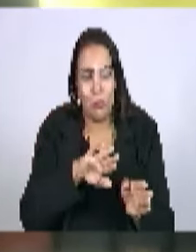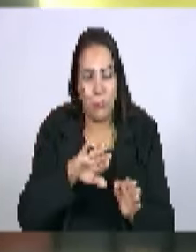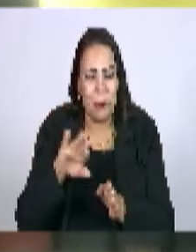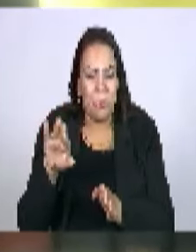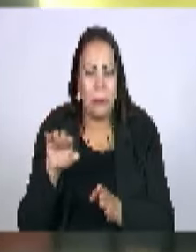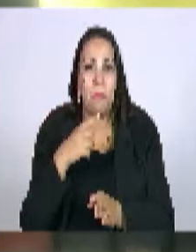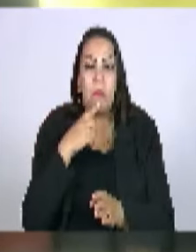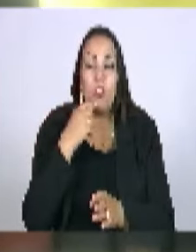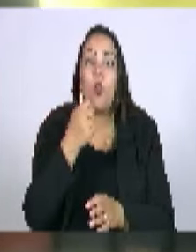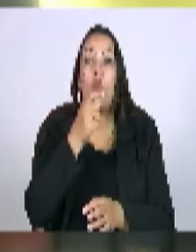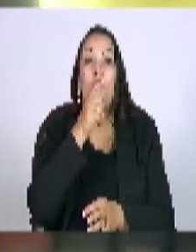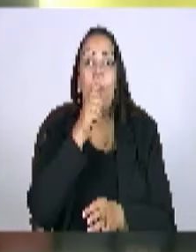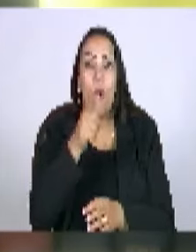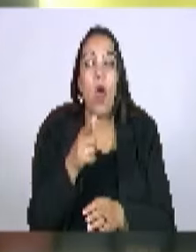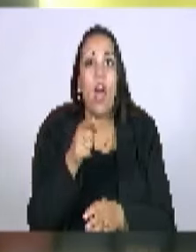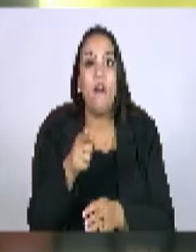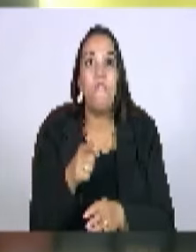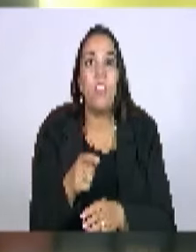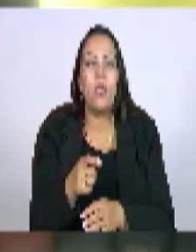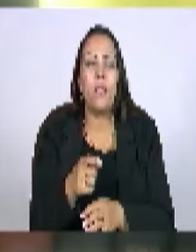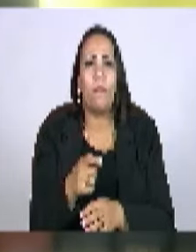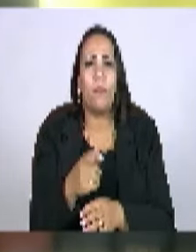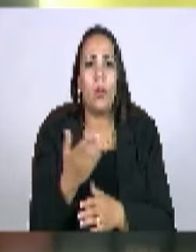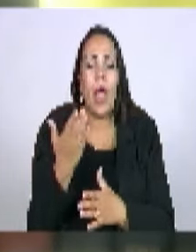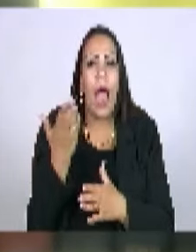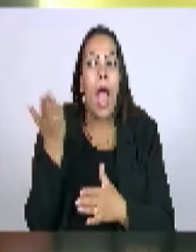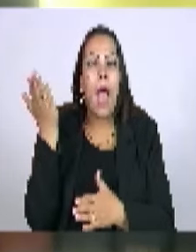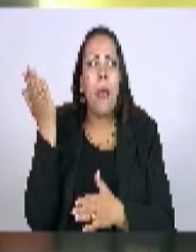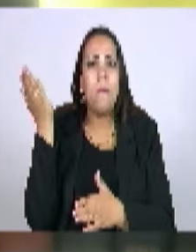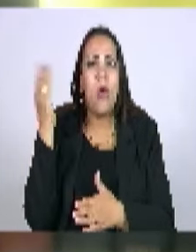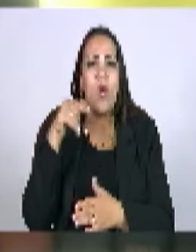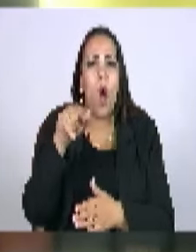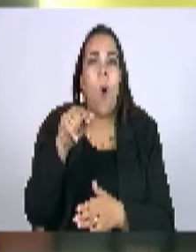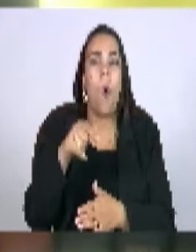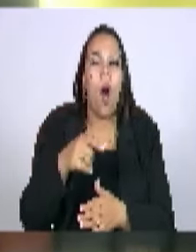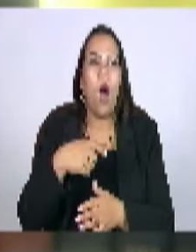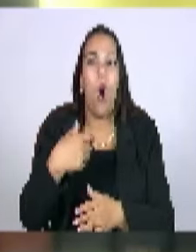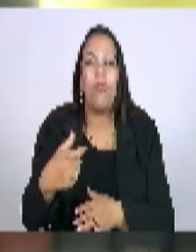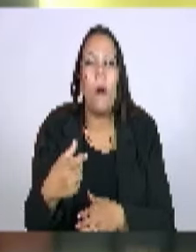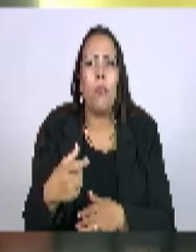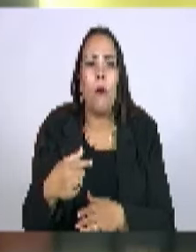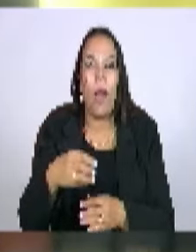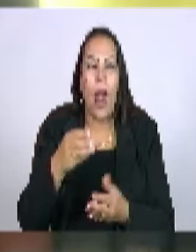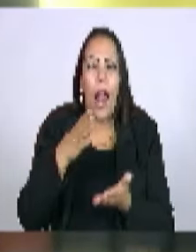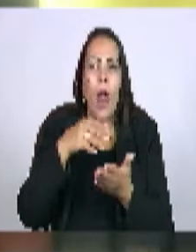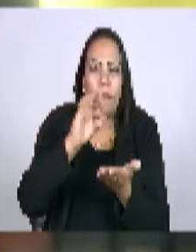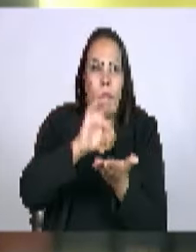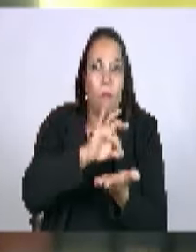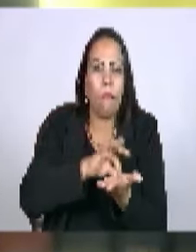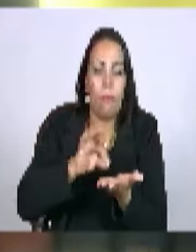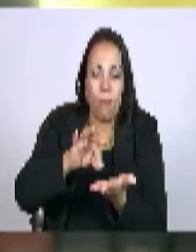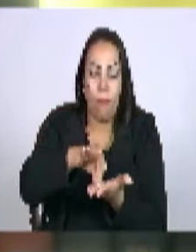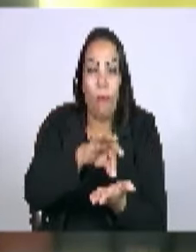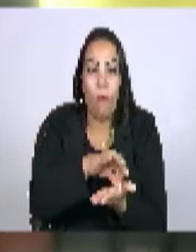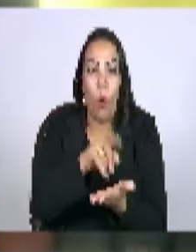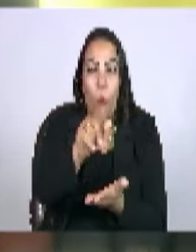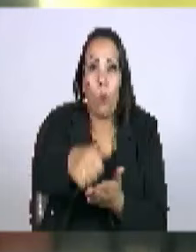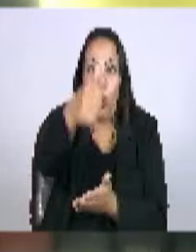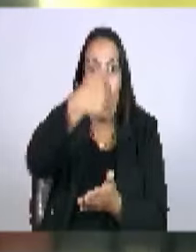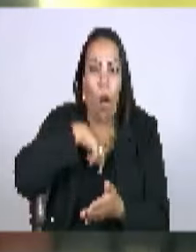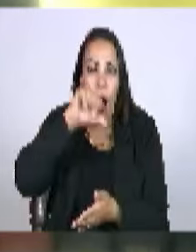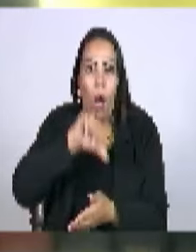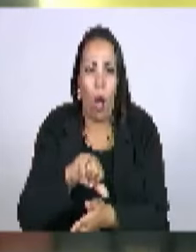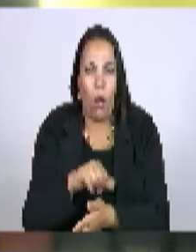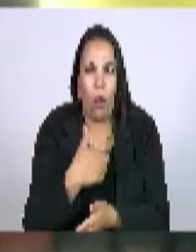تقول لي ان في روبوت لاعب واحد شطرنج وكسبه دي طبعا تخلينا نخاف من